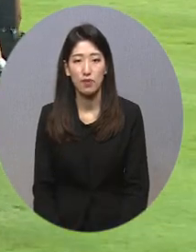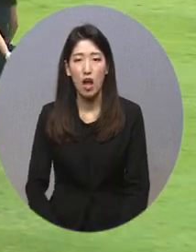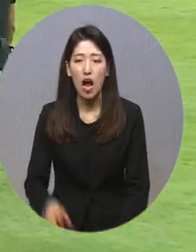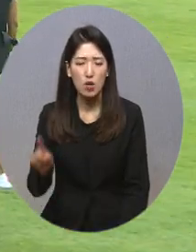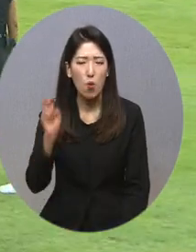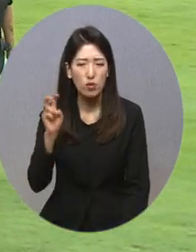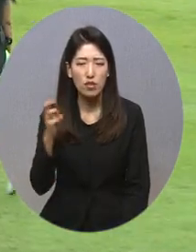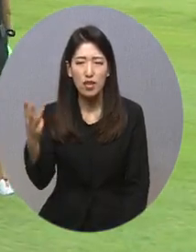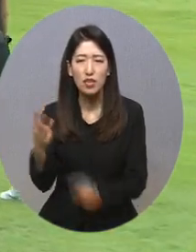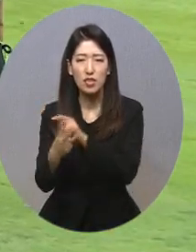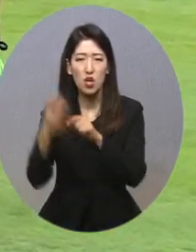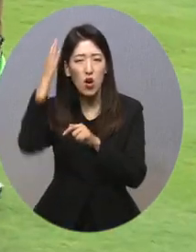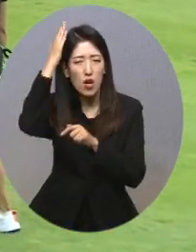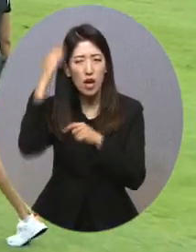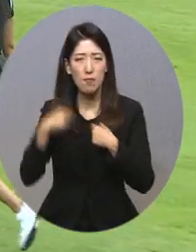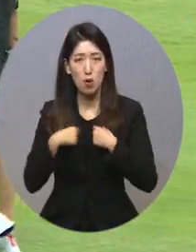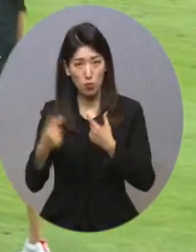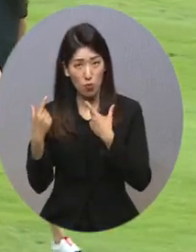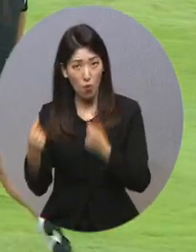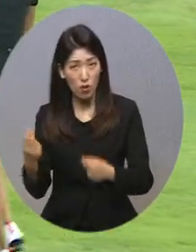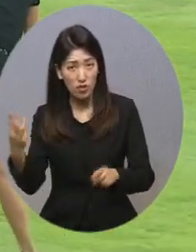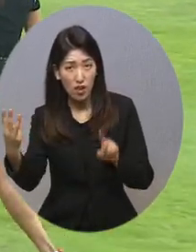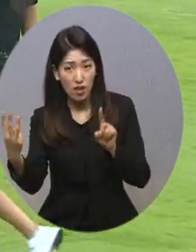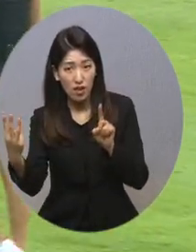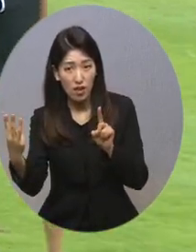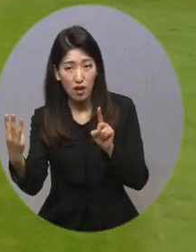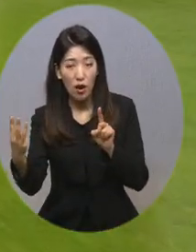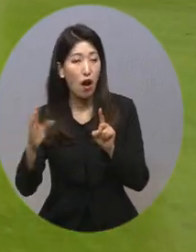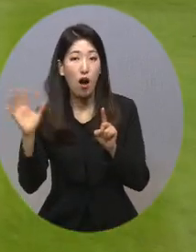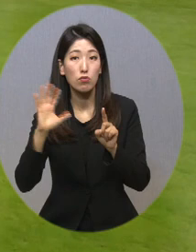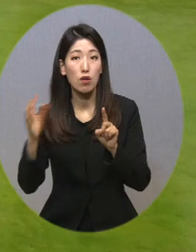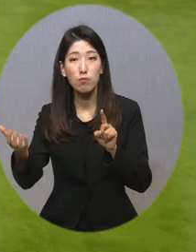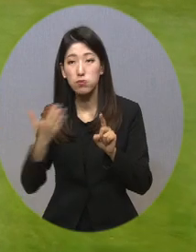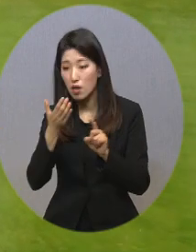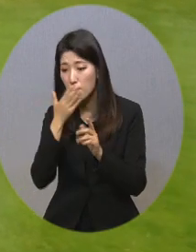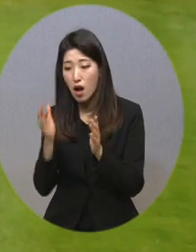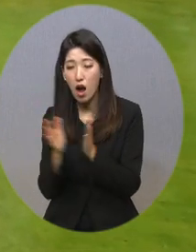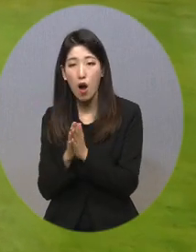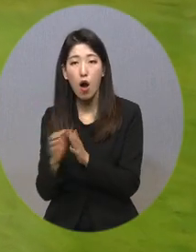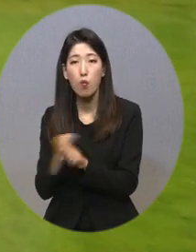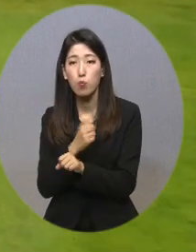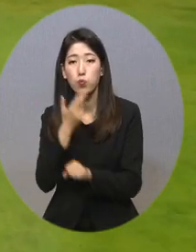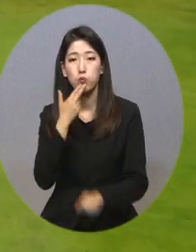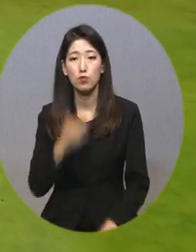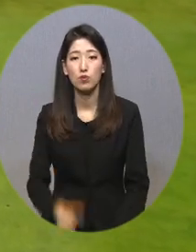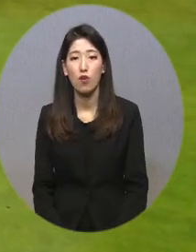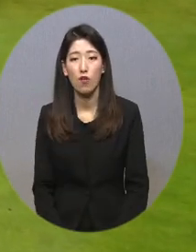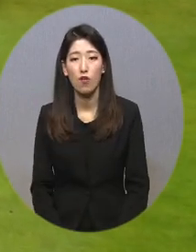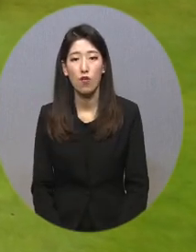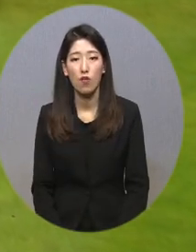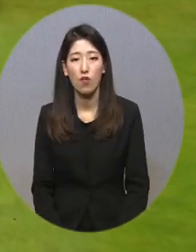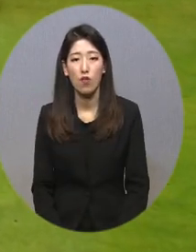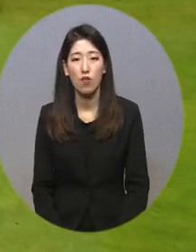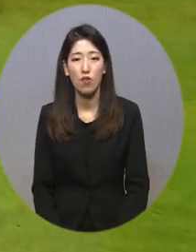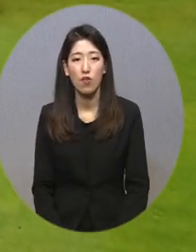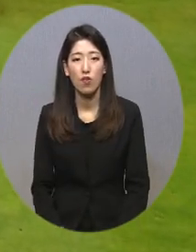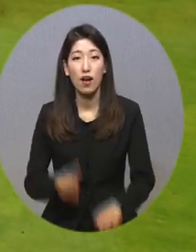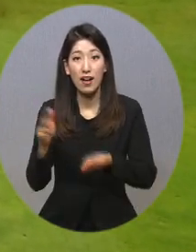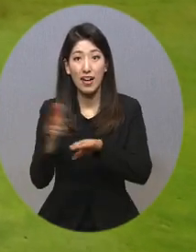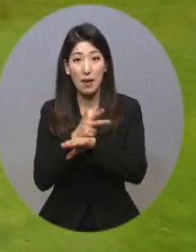진짜 옷을 맞췄어? 아니야. 전혀. 옷에 대해서 전혀. 언니 웃긴 거 말해줄까요? 카메라 꺼지면 우리 다 듣는 말이에요. 나